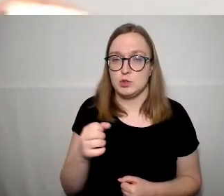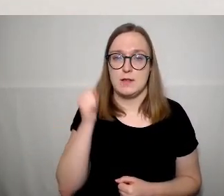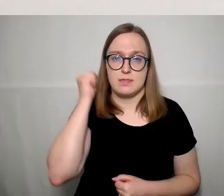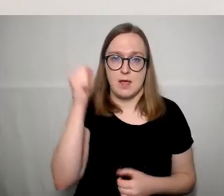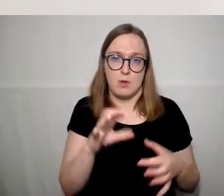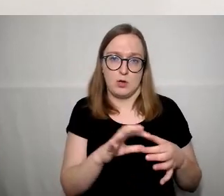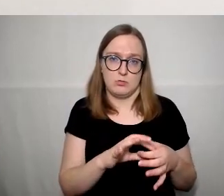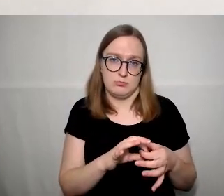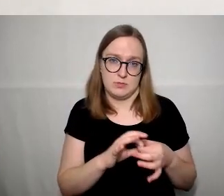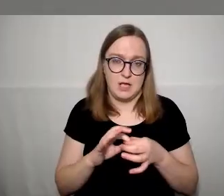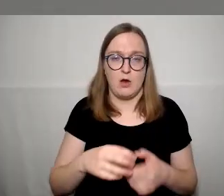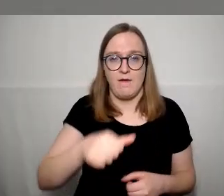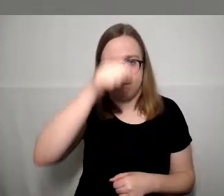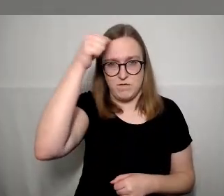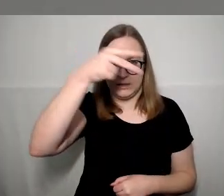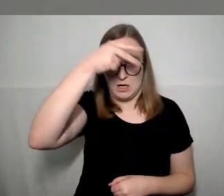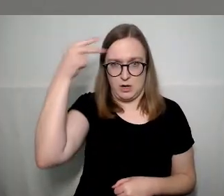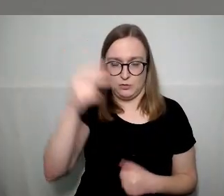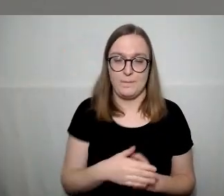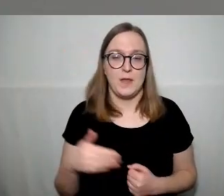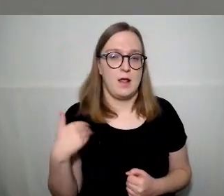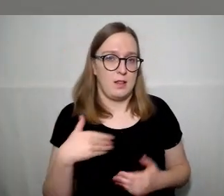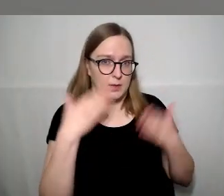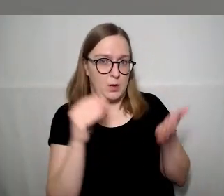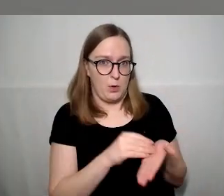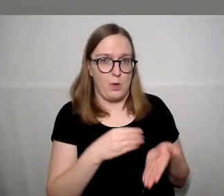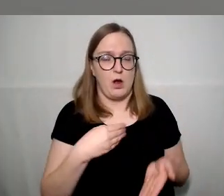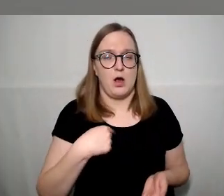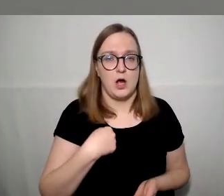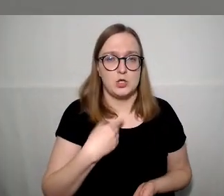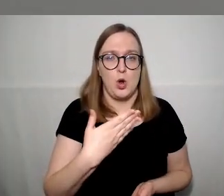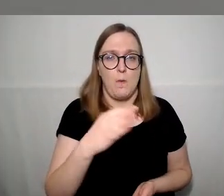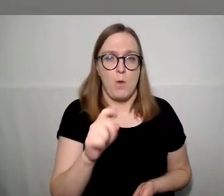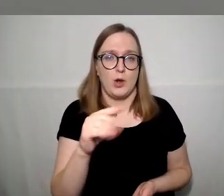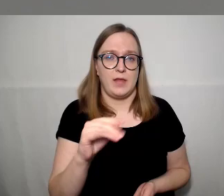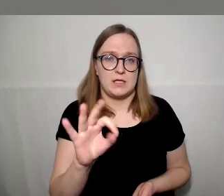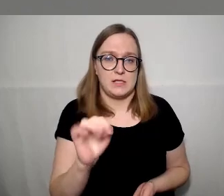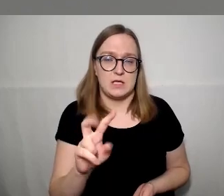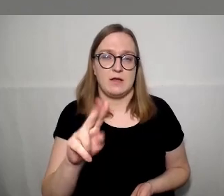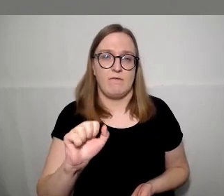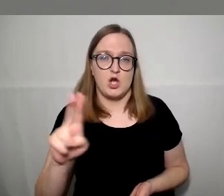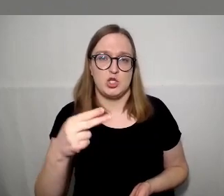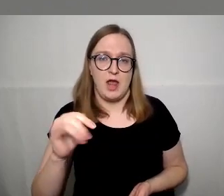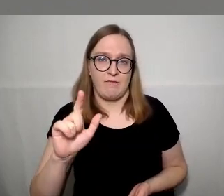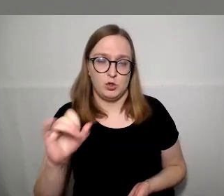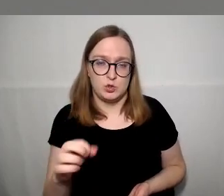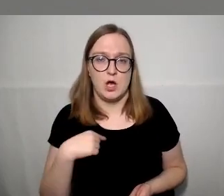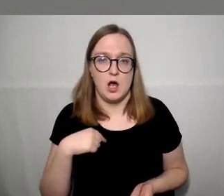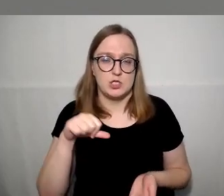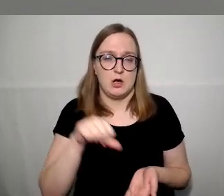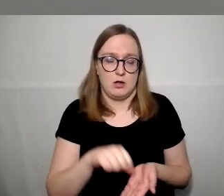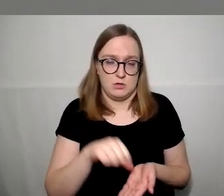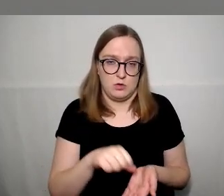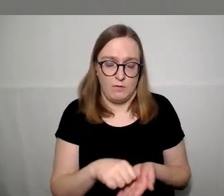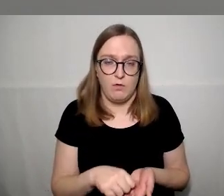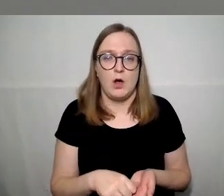Lietuvos, prašau. Taip, tai sveiki dar kartą. Esu Modestas Važnevičius, atstovauju Demokratų sąjungą